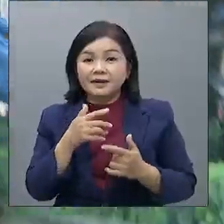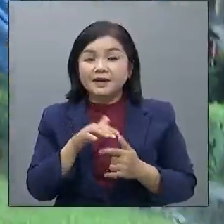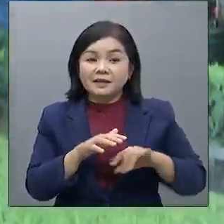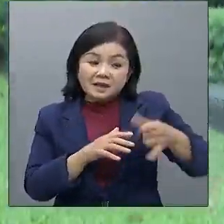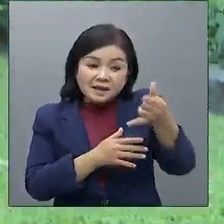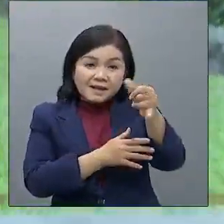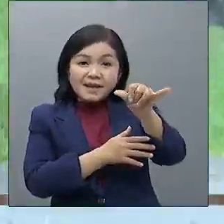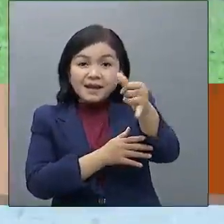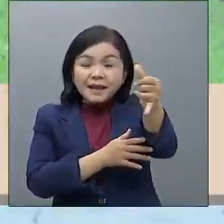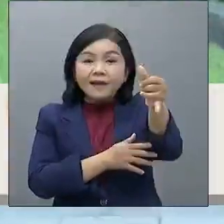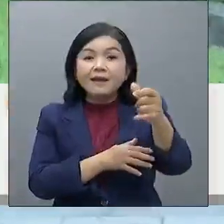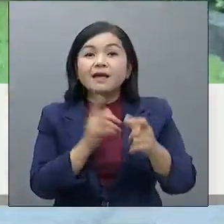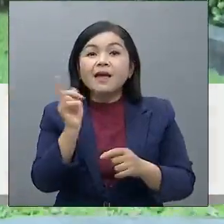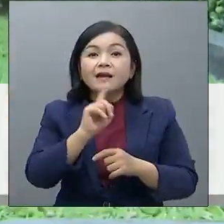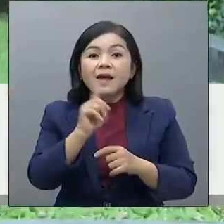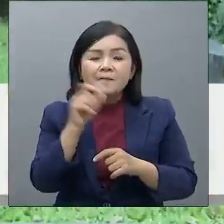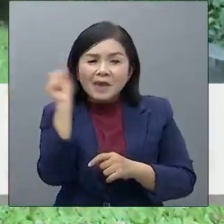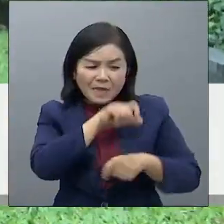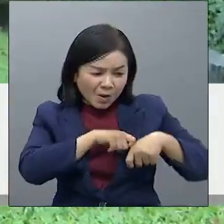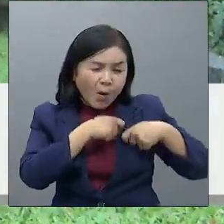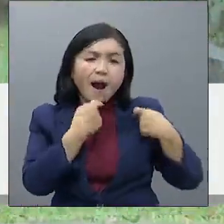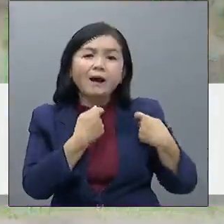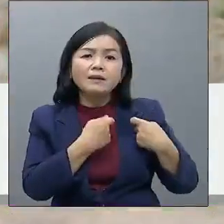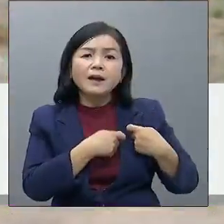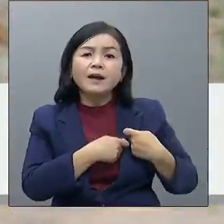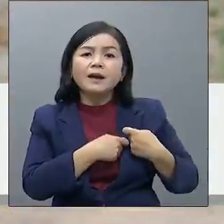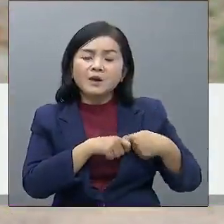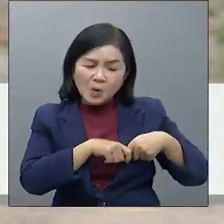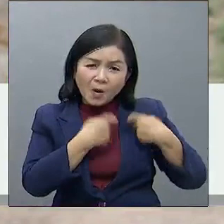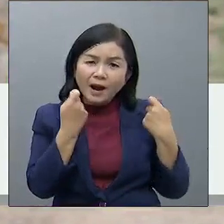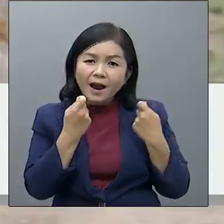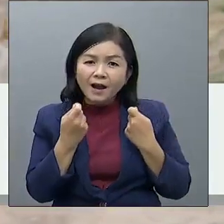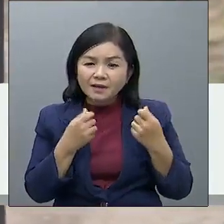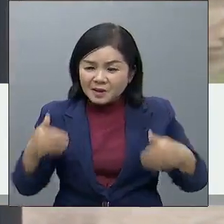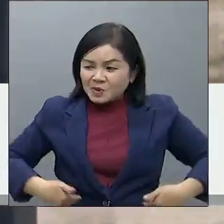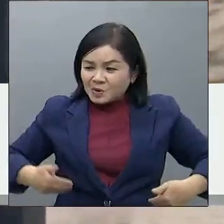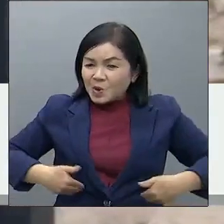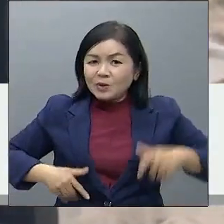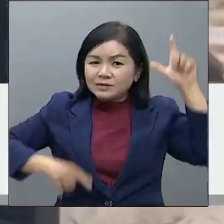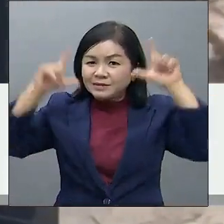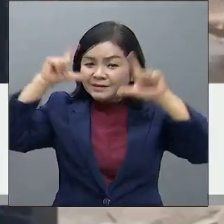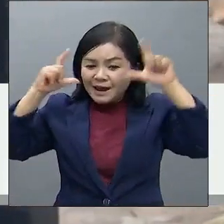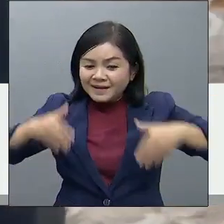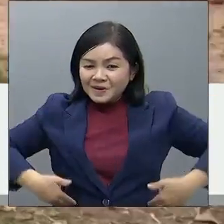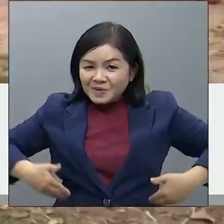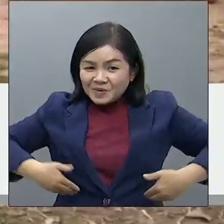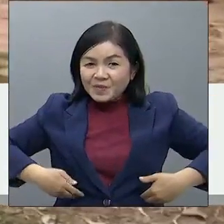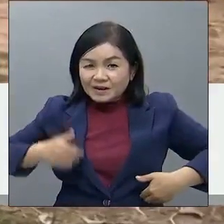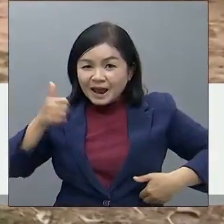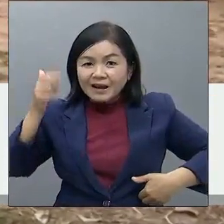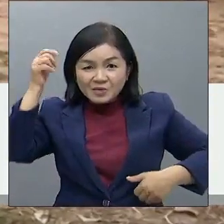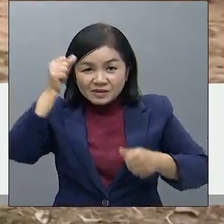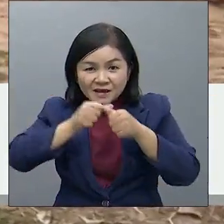บแบบนี้แล้วลืมไปเลยนะคะวันนี้เป็นเพลงอกหักค่ะคุณผู้ชมอกหักแต่ยังตลกได้นะคะพลิกภาพจำเจ้าพ่อเพลงเศร้าสุ